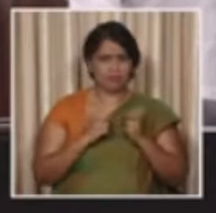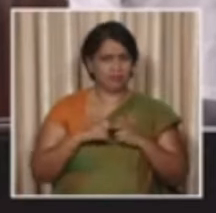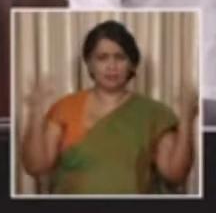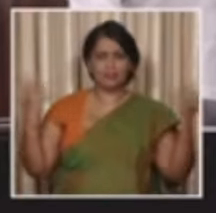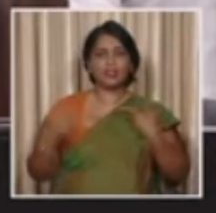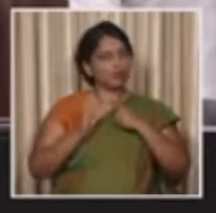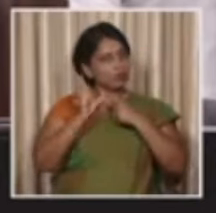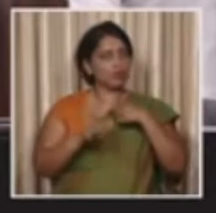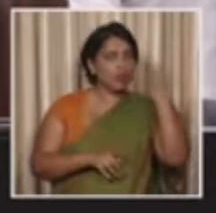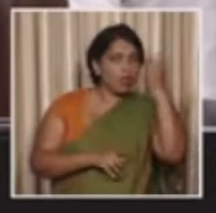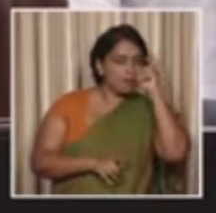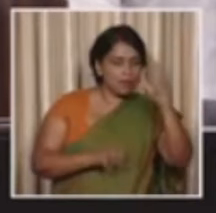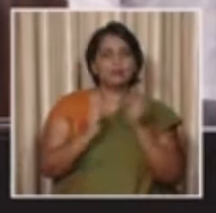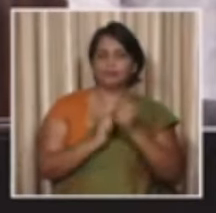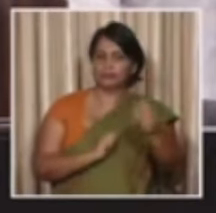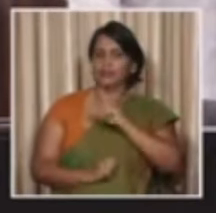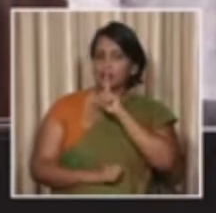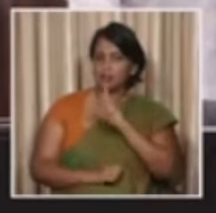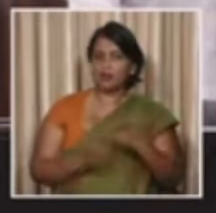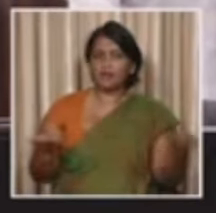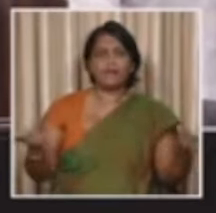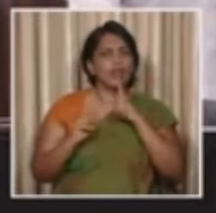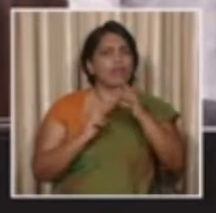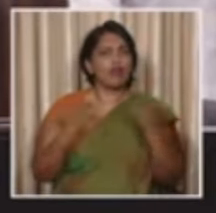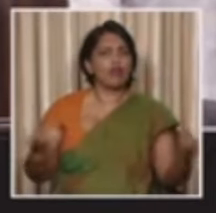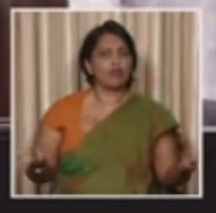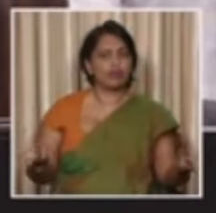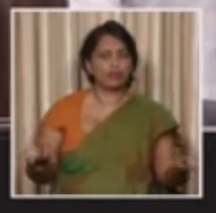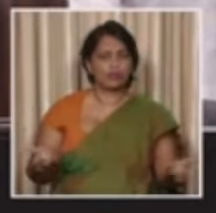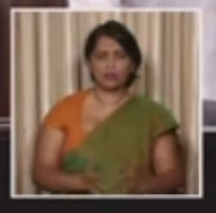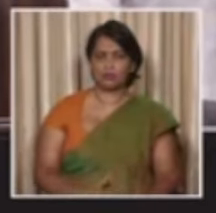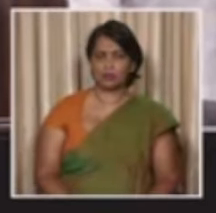उत्तर दुन्ना मेघने होयला बला वच काट तू कर विनम कथ कर